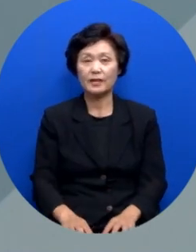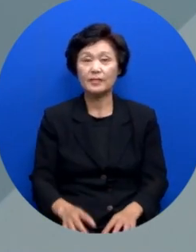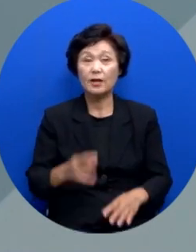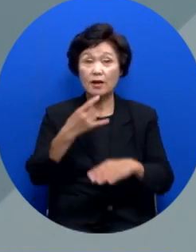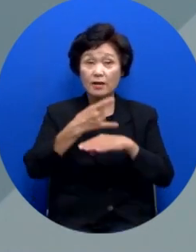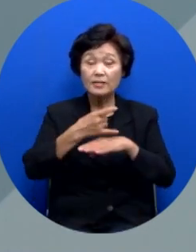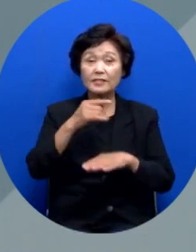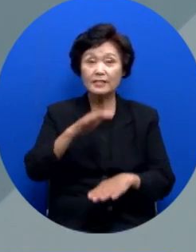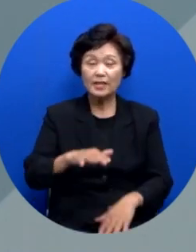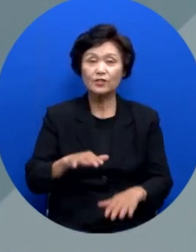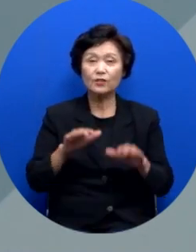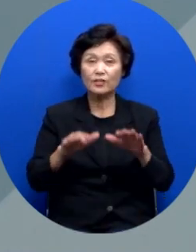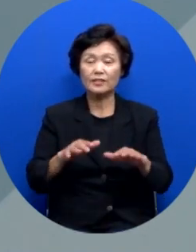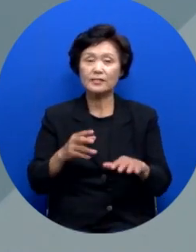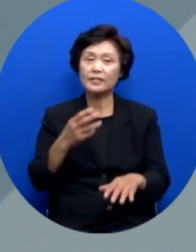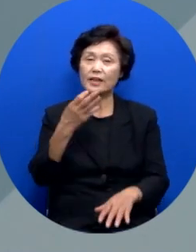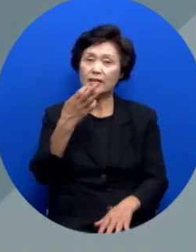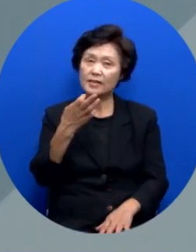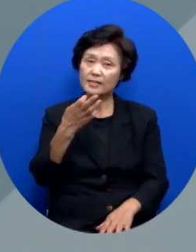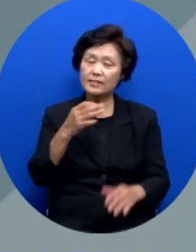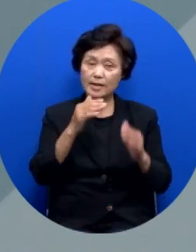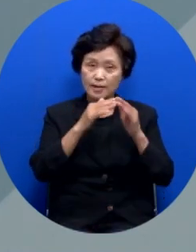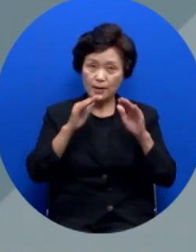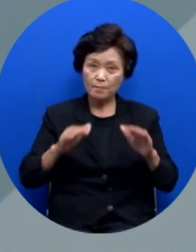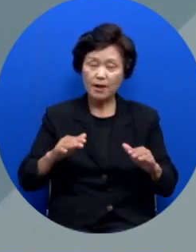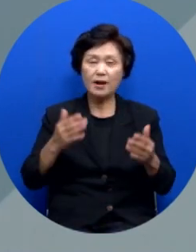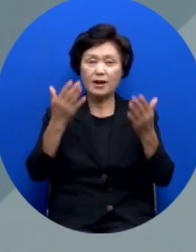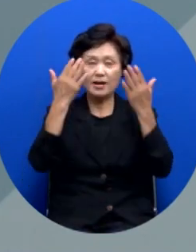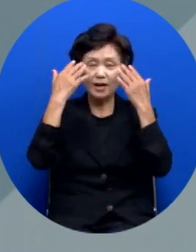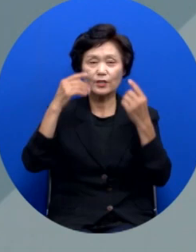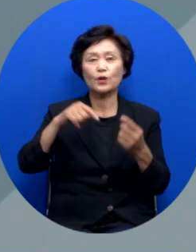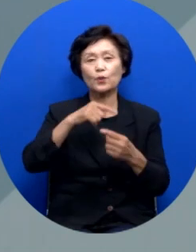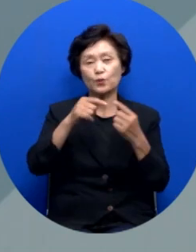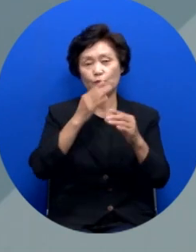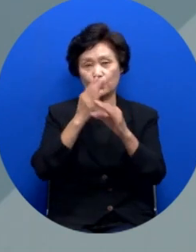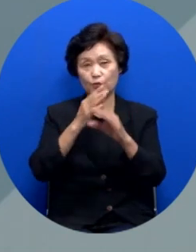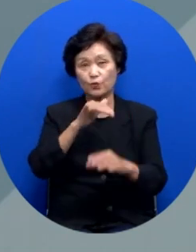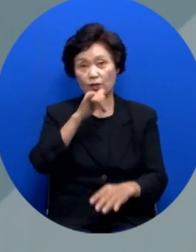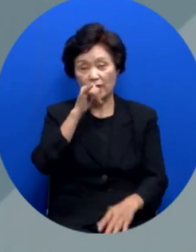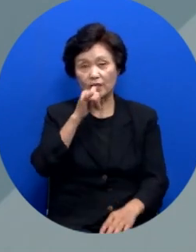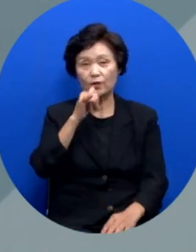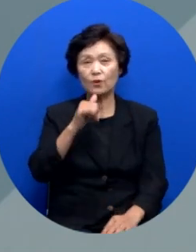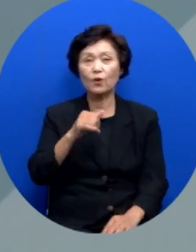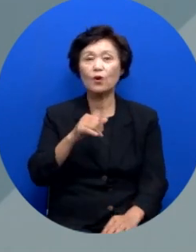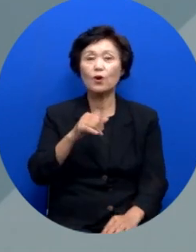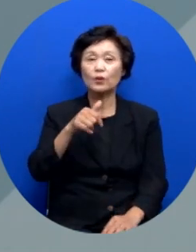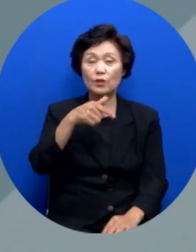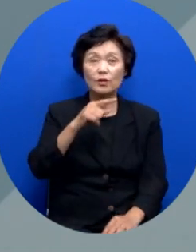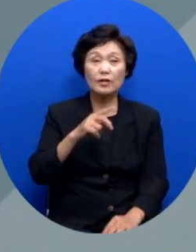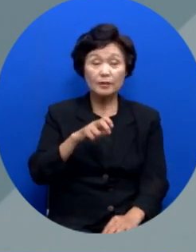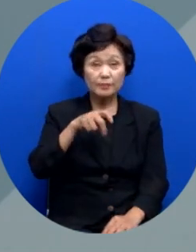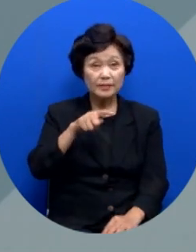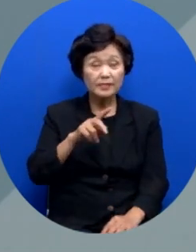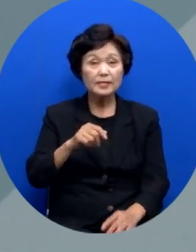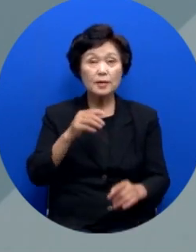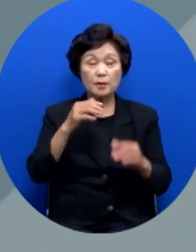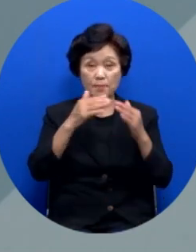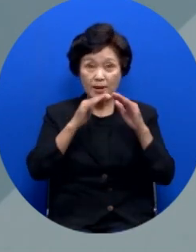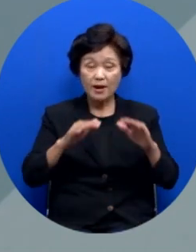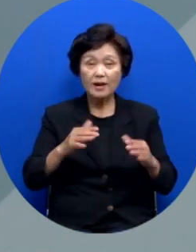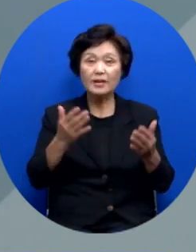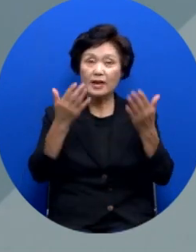의성에서도 지금 현재 13개의 마을학교가 운영되고 있고요. 그리고 금성마을학교는 그 예시